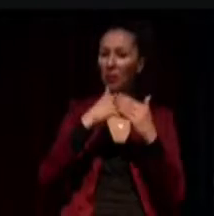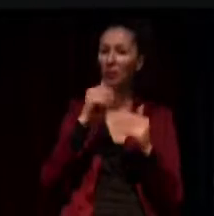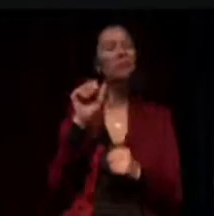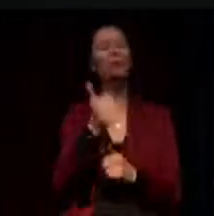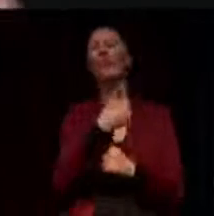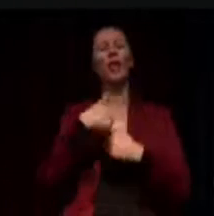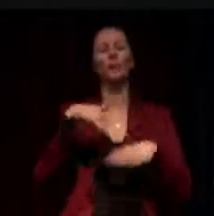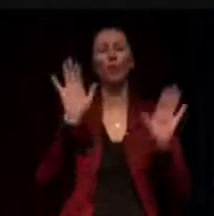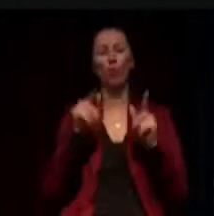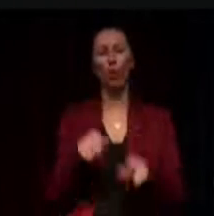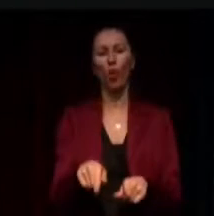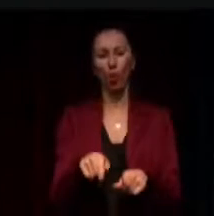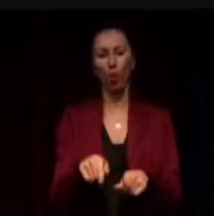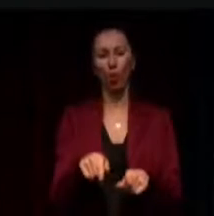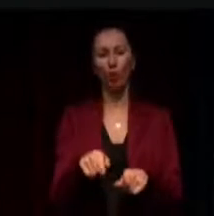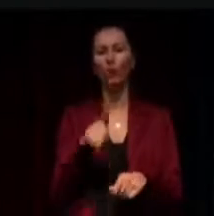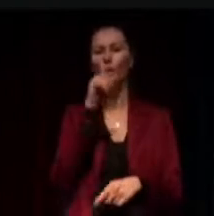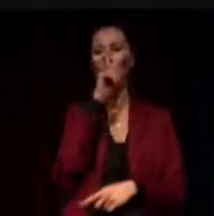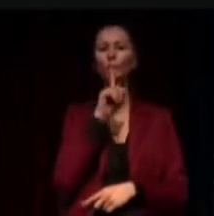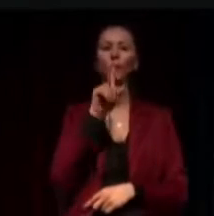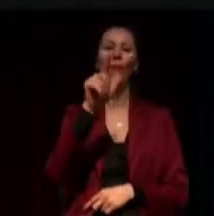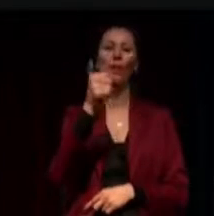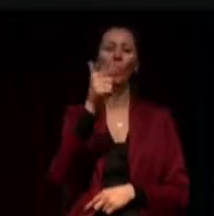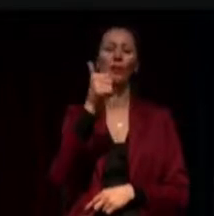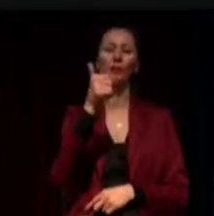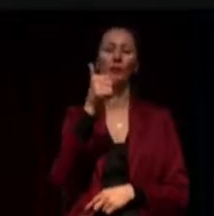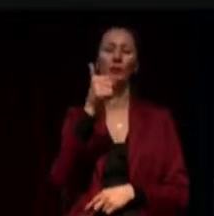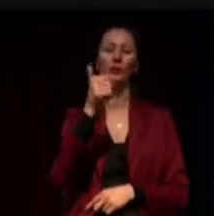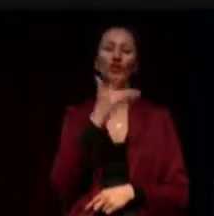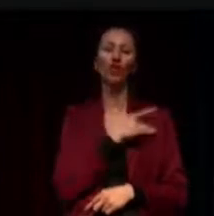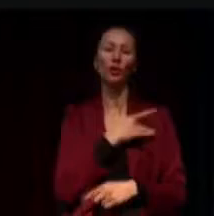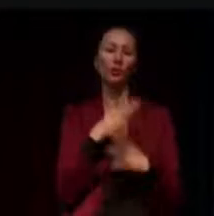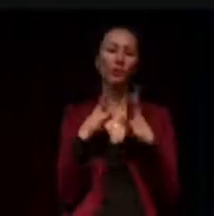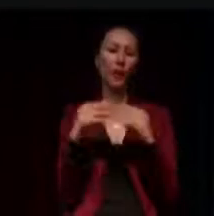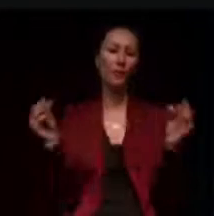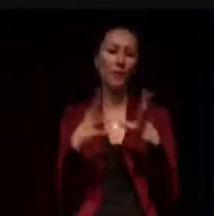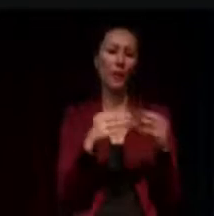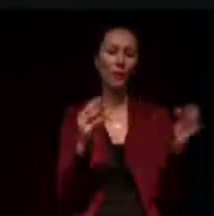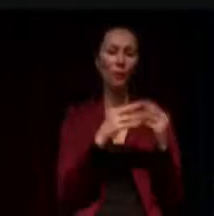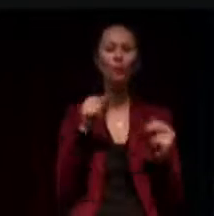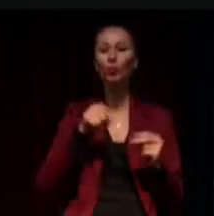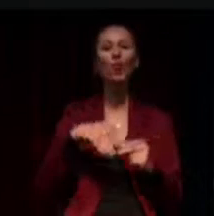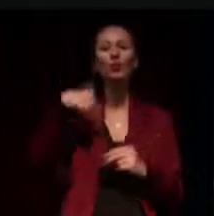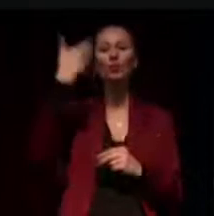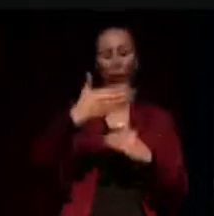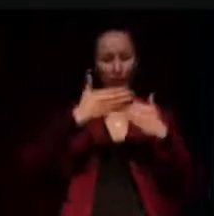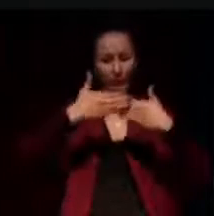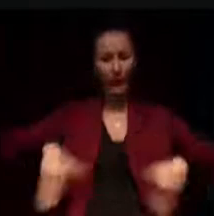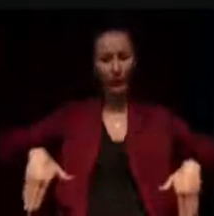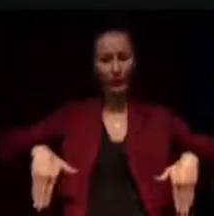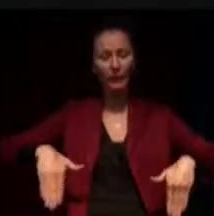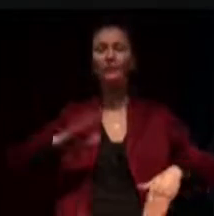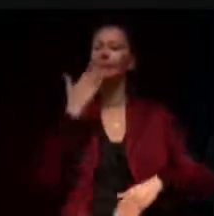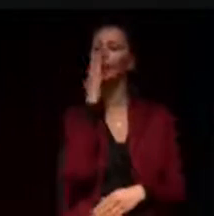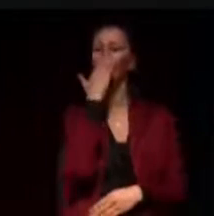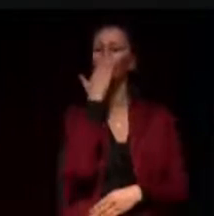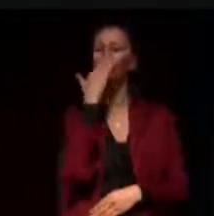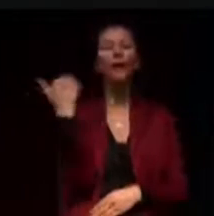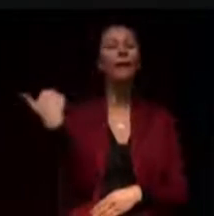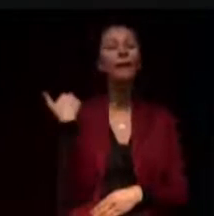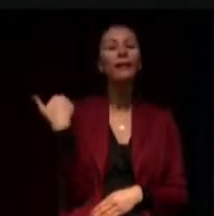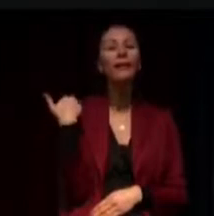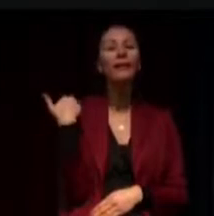etmiyor. 116 canımızı kaybettik. Aslında bundan sonra alacağımız tedbirler sadece